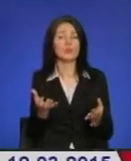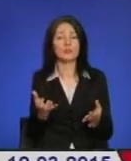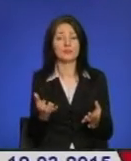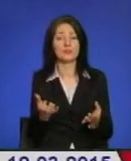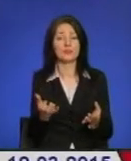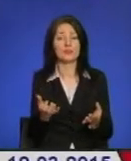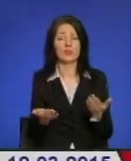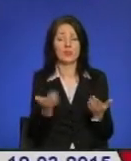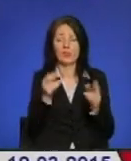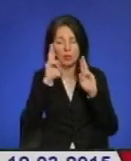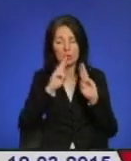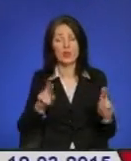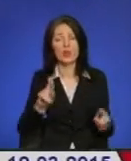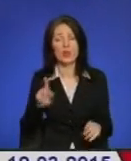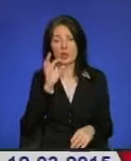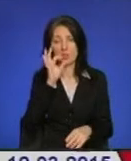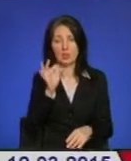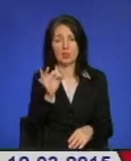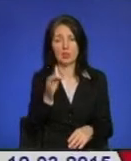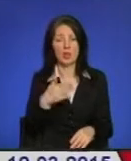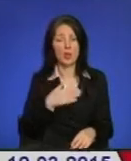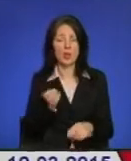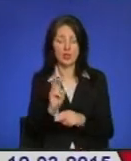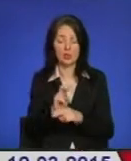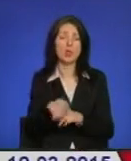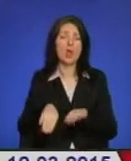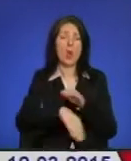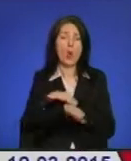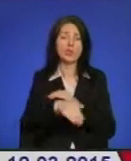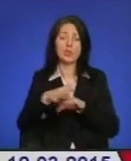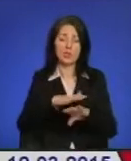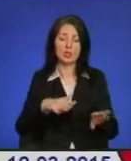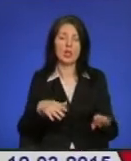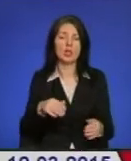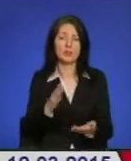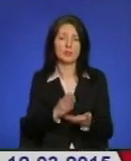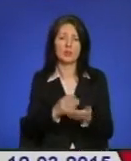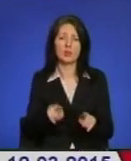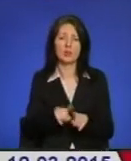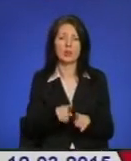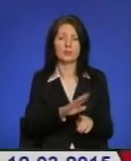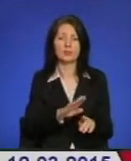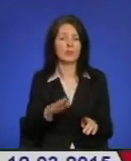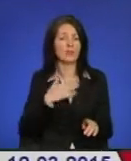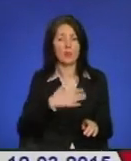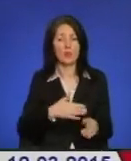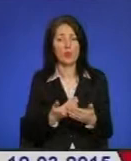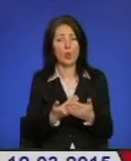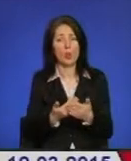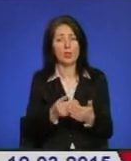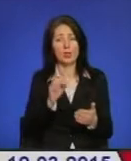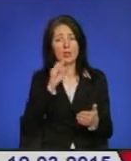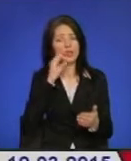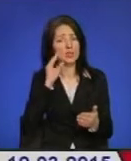навіть не знаю як сказати і ми зайшли в пустий стало так незручно перед Шевченком якому